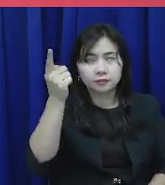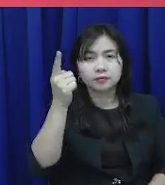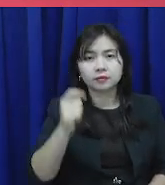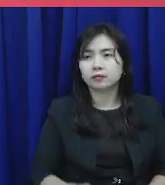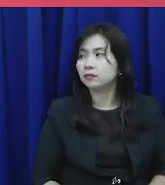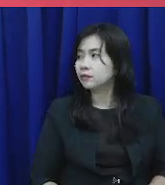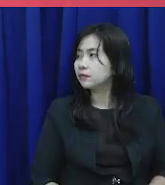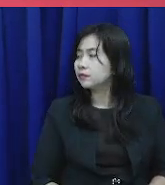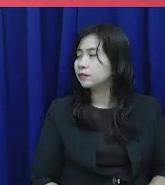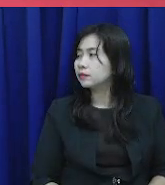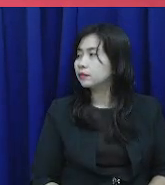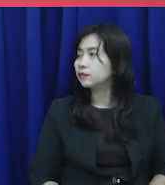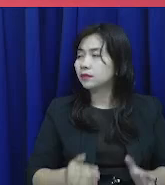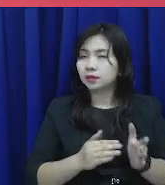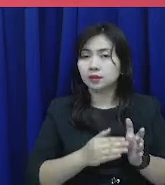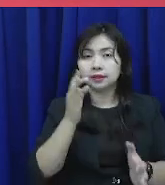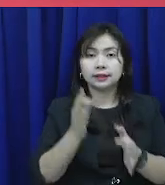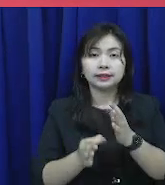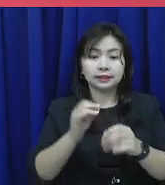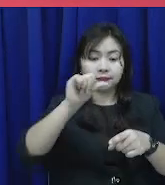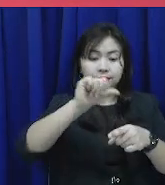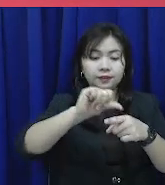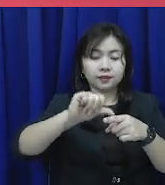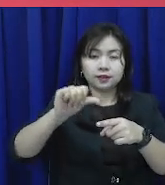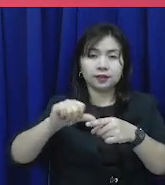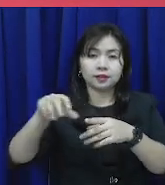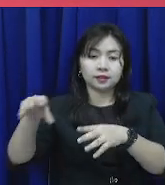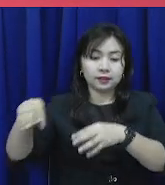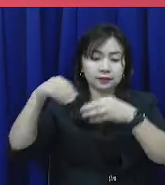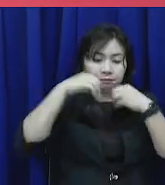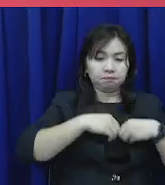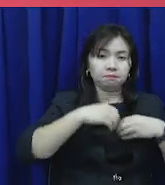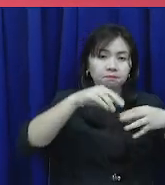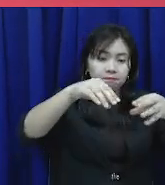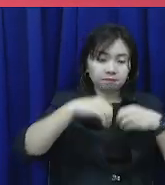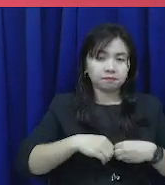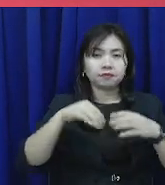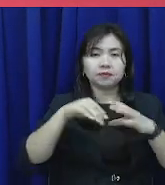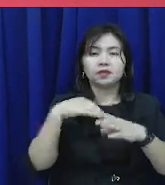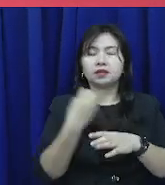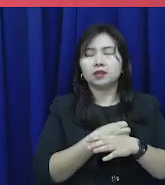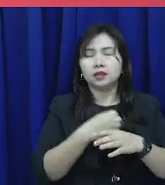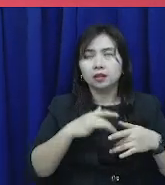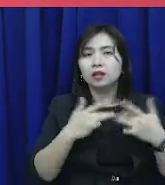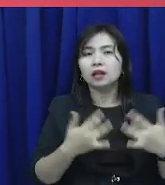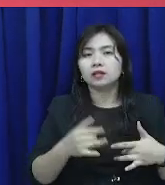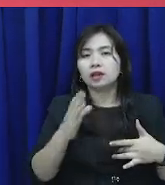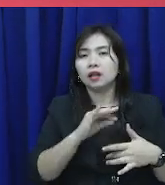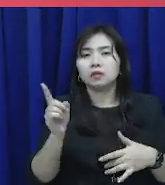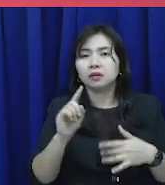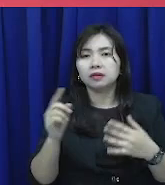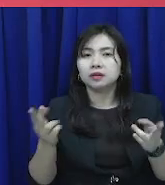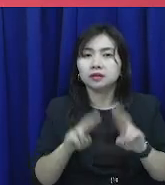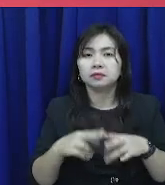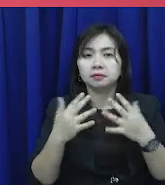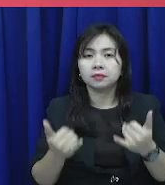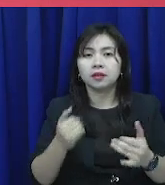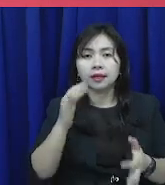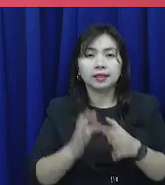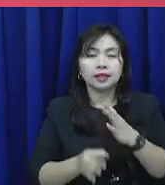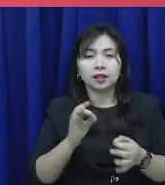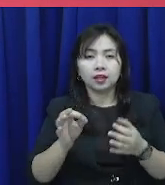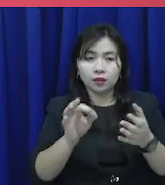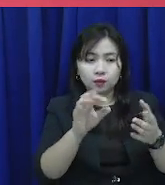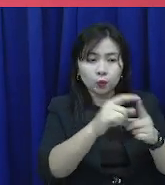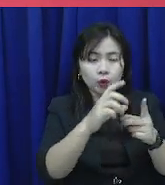is there kapagka yong seed ay itinatanim po sa atin ilagay po natin sa actual na nangyayari kapag ang salita ng Diyos ay binabahagi